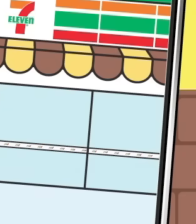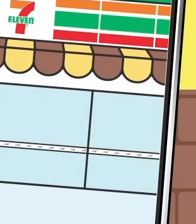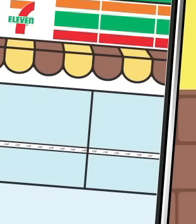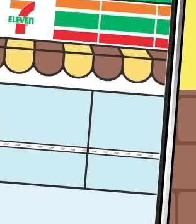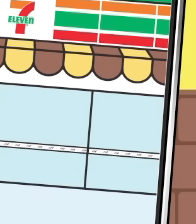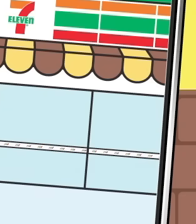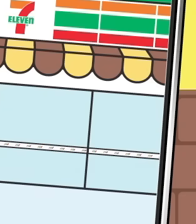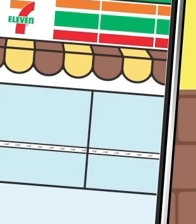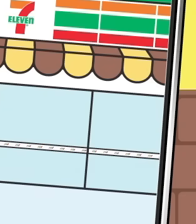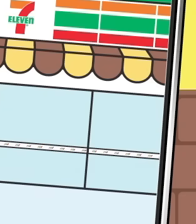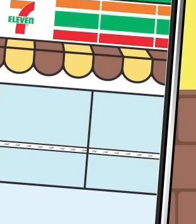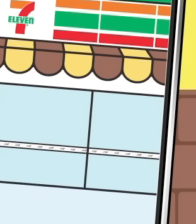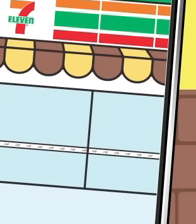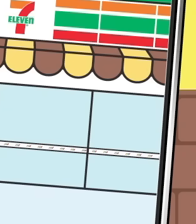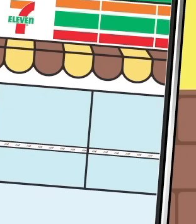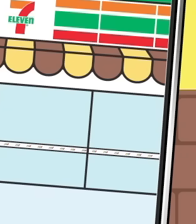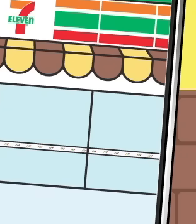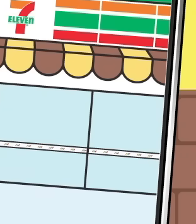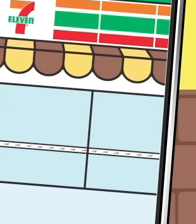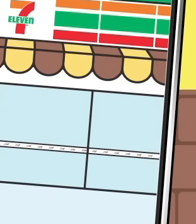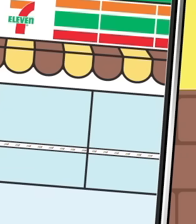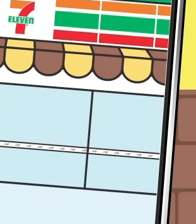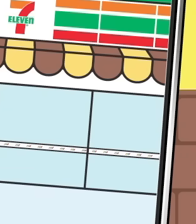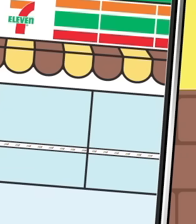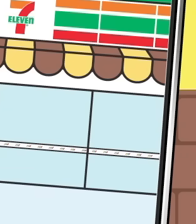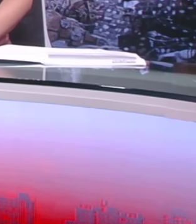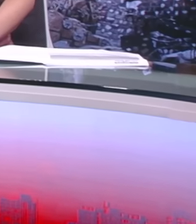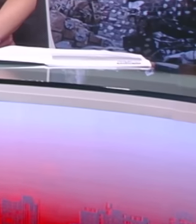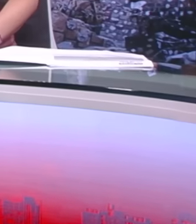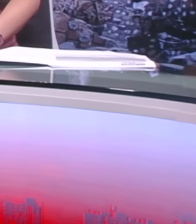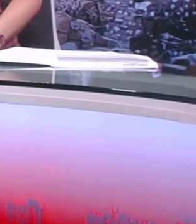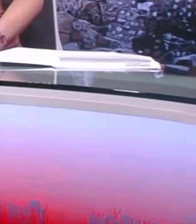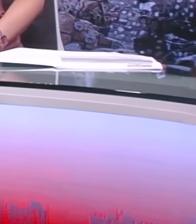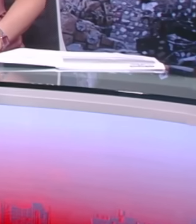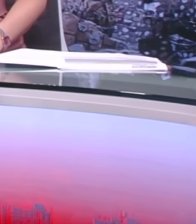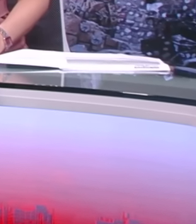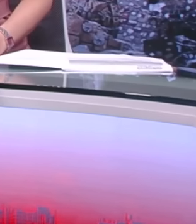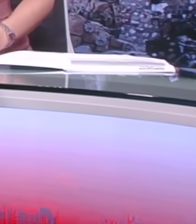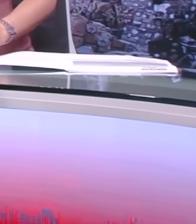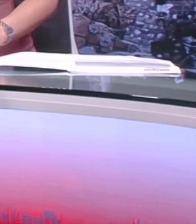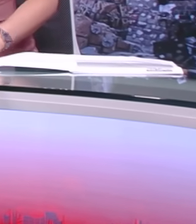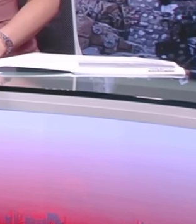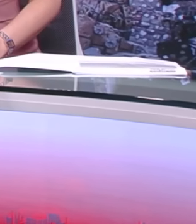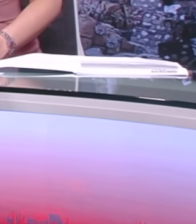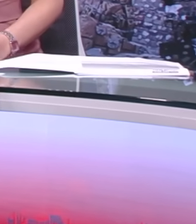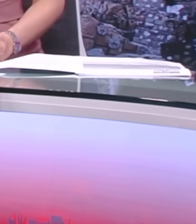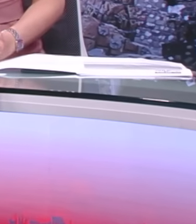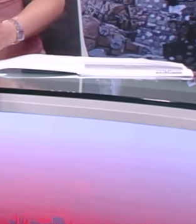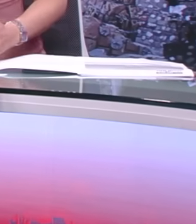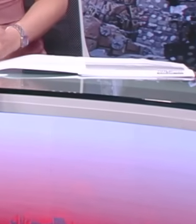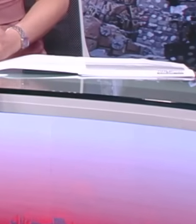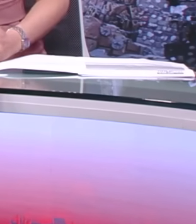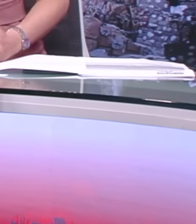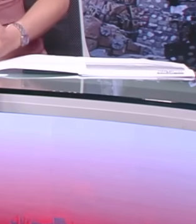สนับสนุนโดย 7-Eleven สแตมป์ป่วนสนุก กลับมาอยู่ด้วยกันต่อใน TNN News ข่าวเที่ยงค่ะสถาน